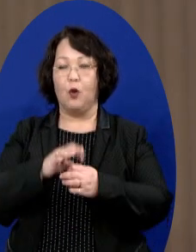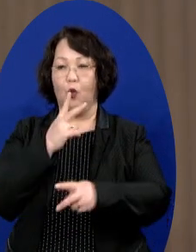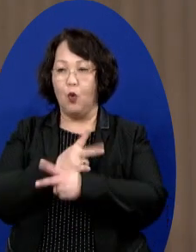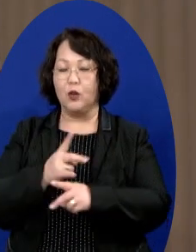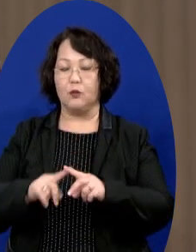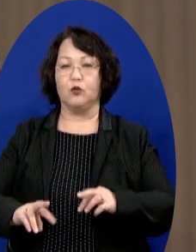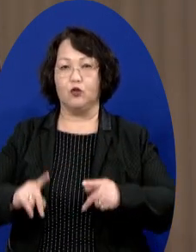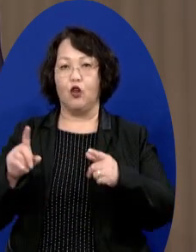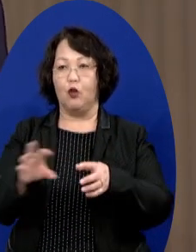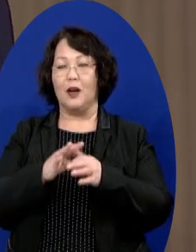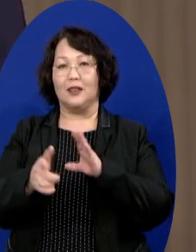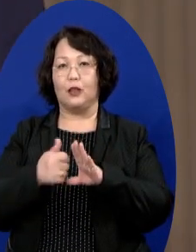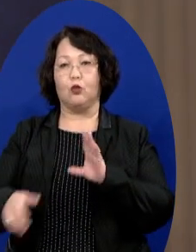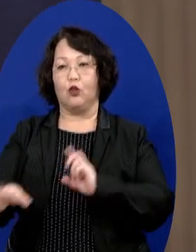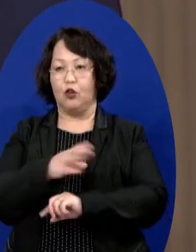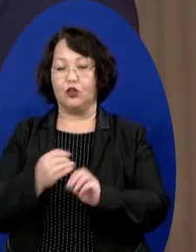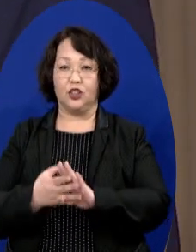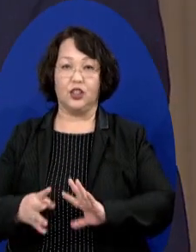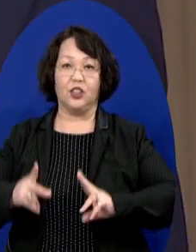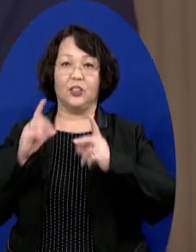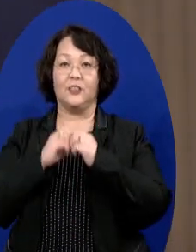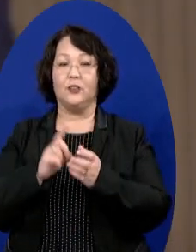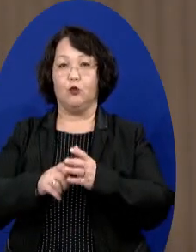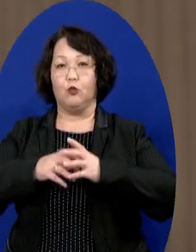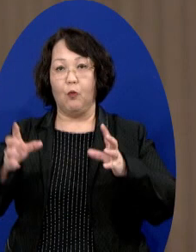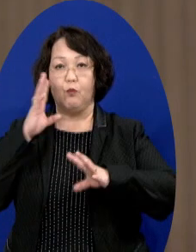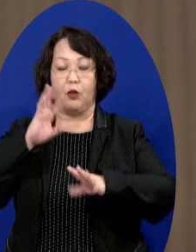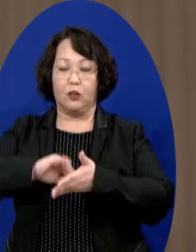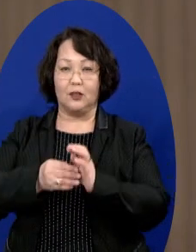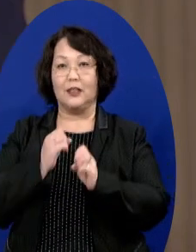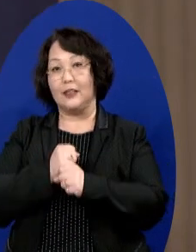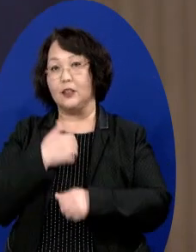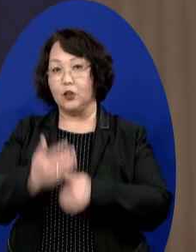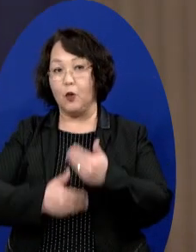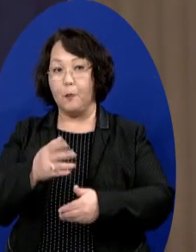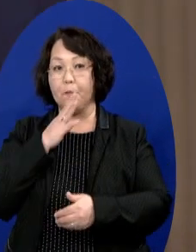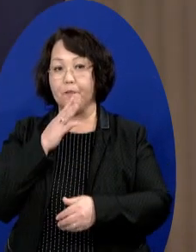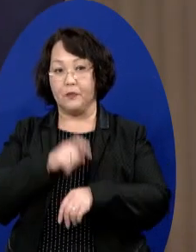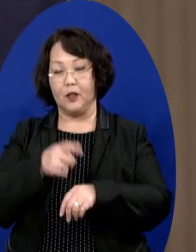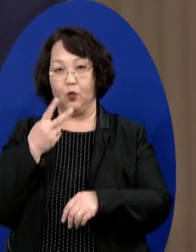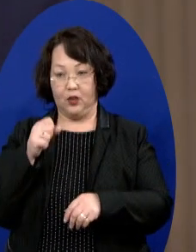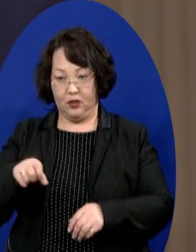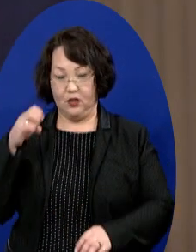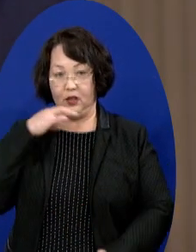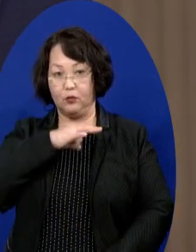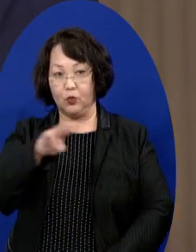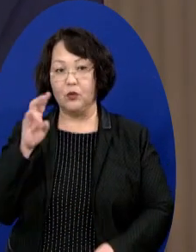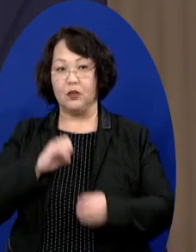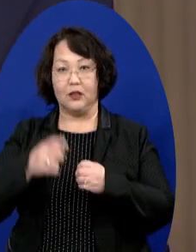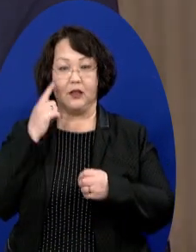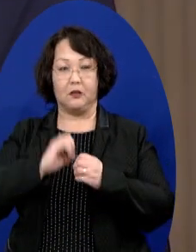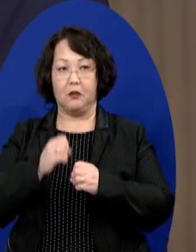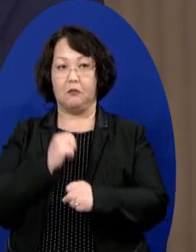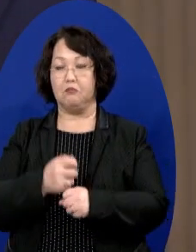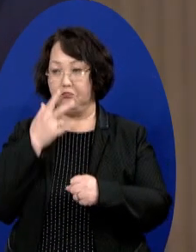одоо энэ татварын орчин шинжлэх ухааны гих мэтлэн маш том том бодлогын ажлууд явах гэж байгаа. Энэ цаг үед бол энэ нэвтрүүлэг хийгдэж байгаа нь өөрөө бол